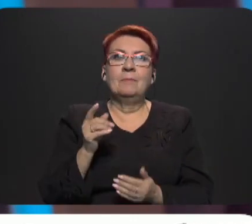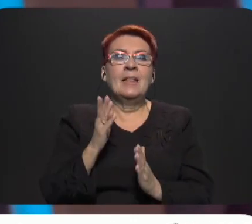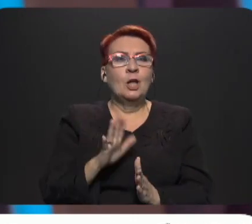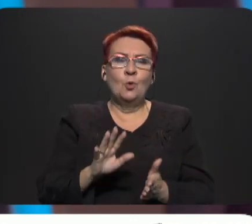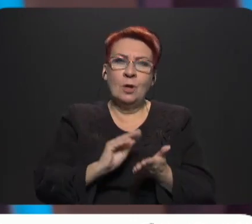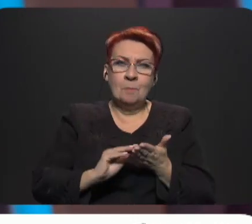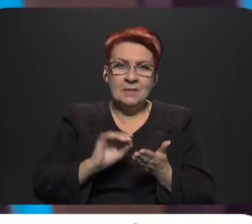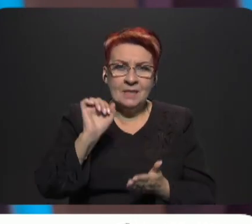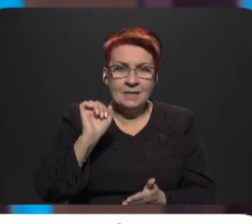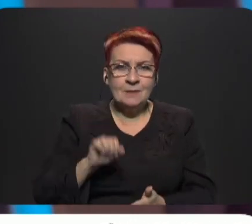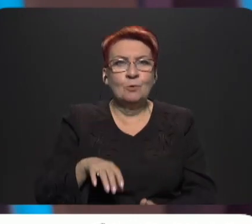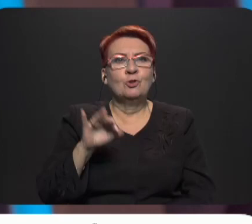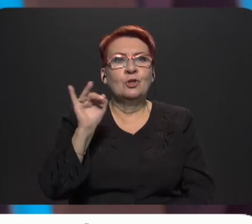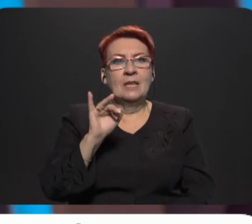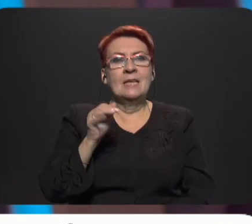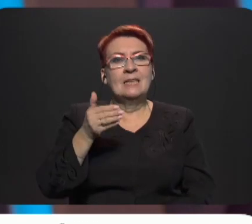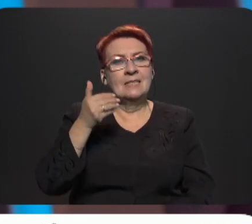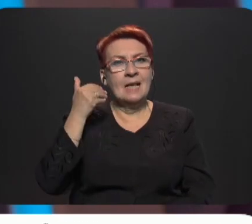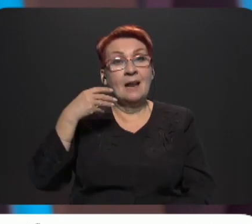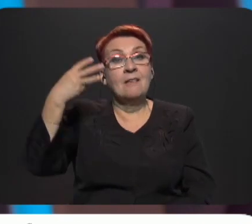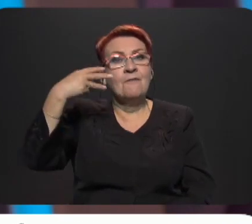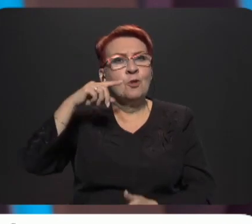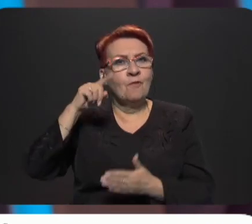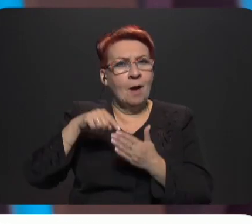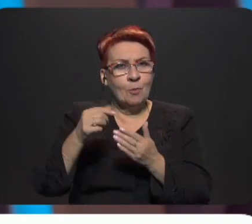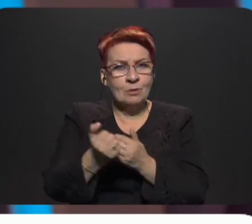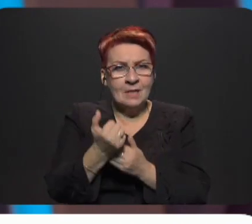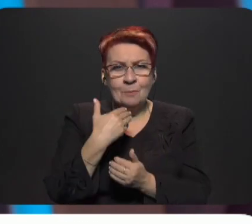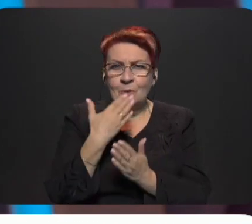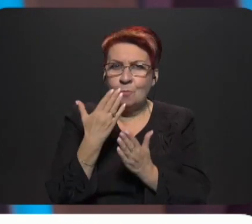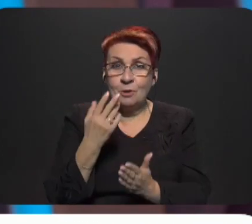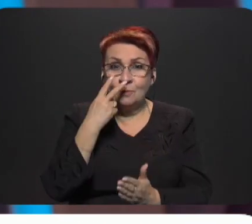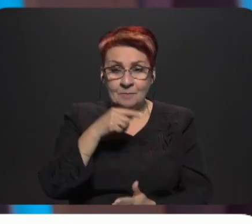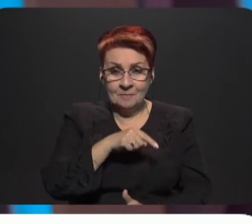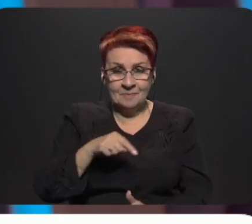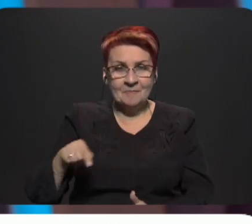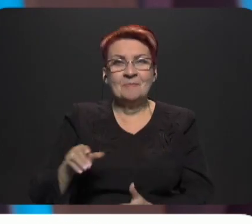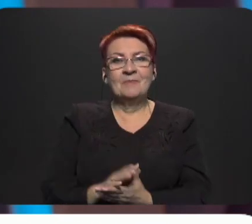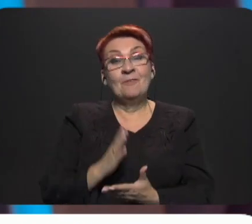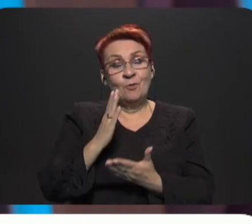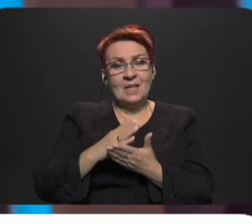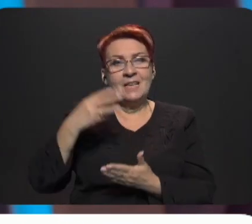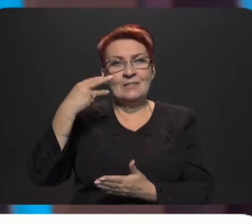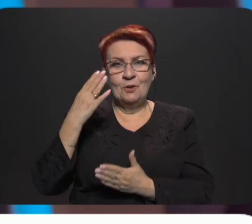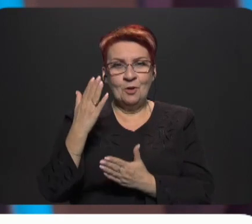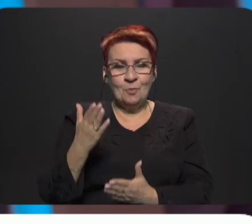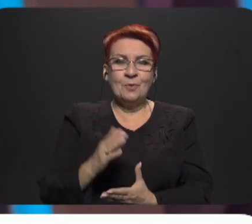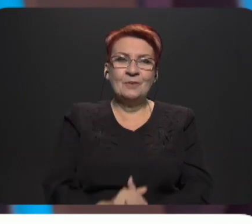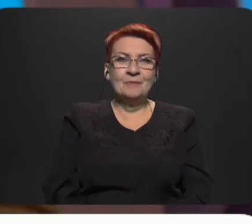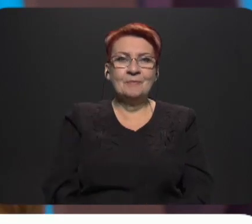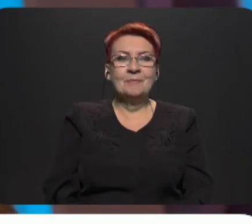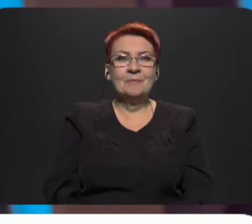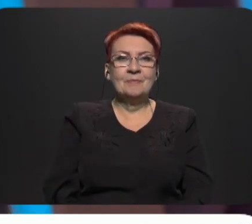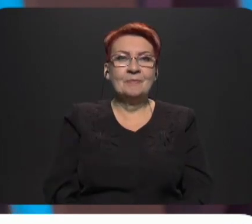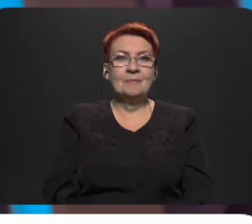или звонить нам на программу, но и записать заранее, прислать нам видео-вопрос. Как раз такой у нас уже имеется. Ну, давайте обратимся к нашей видео-стене и посмотрим